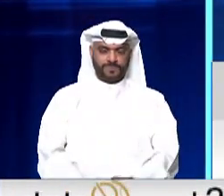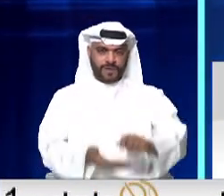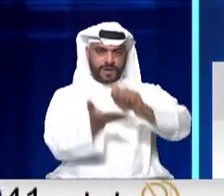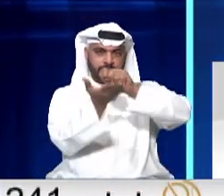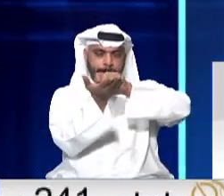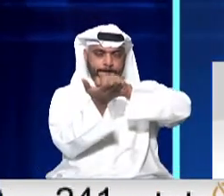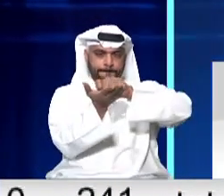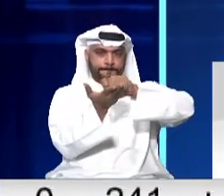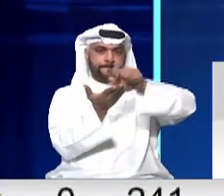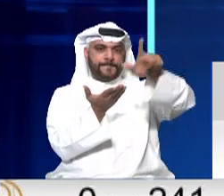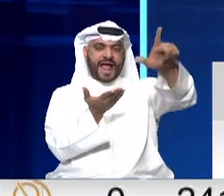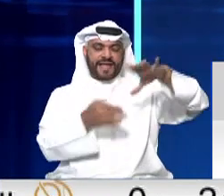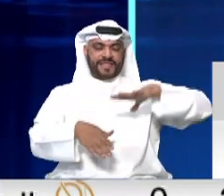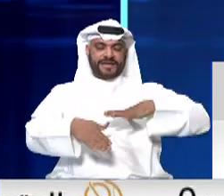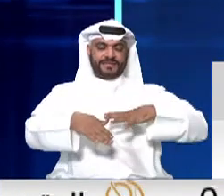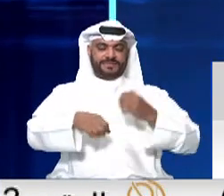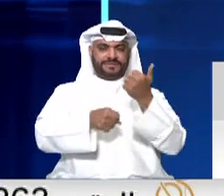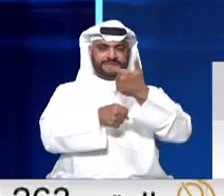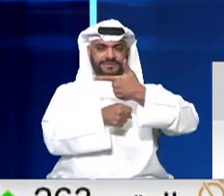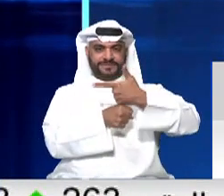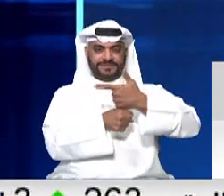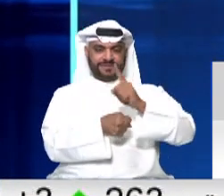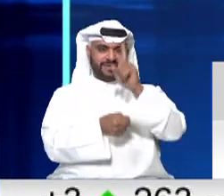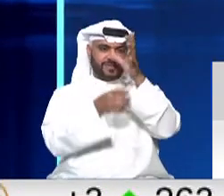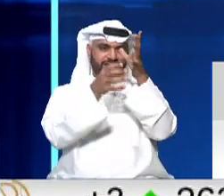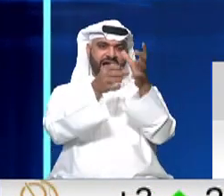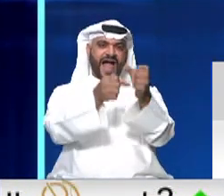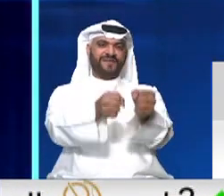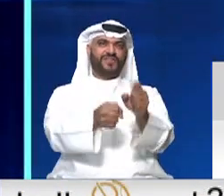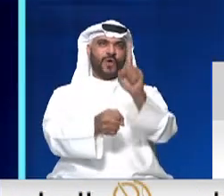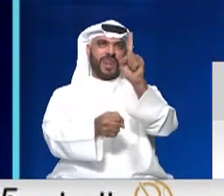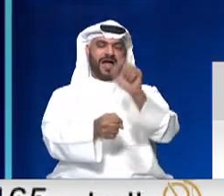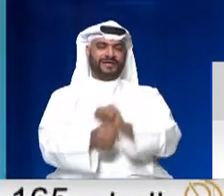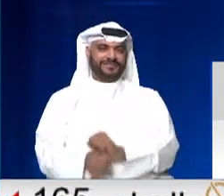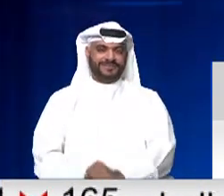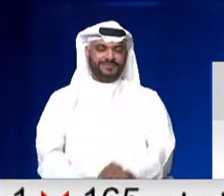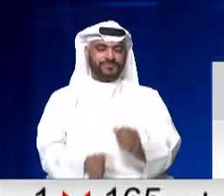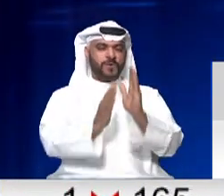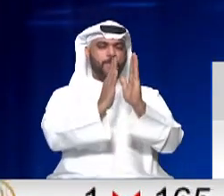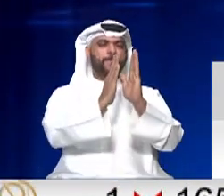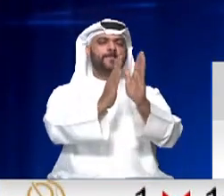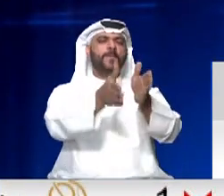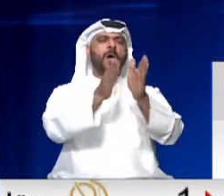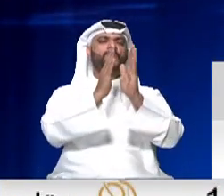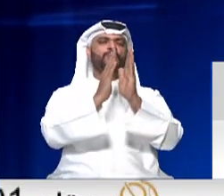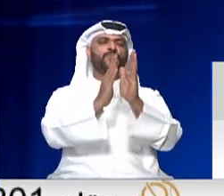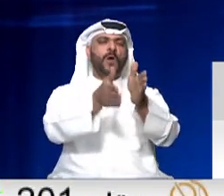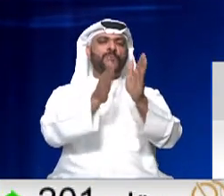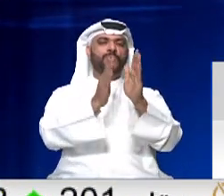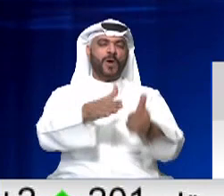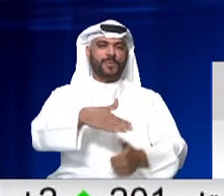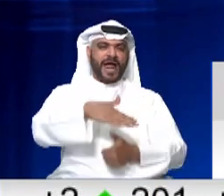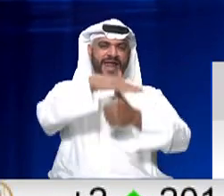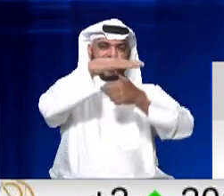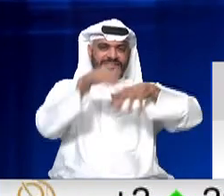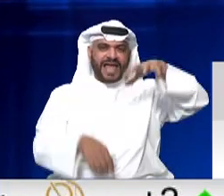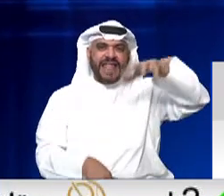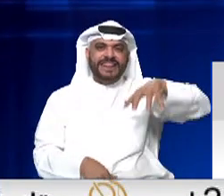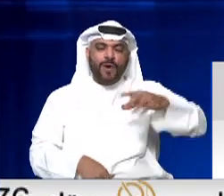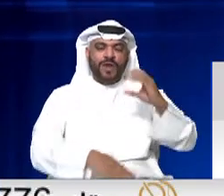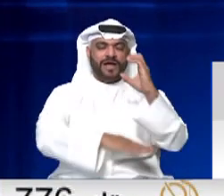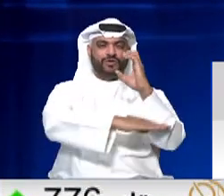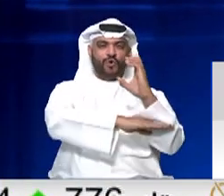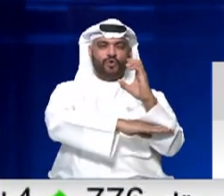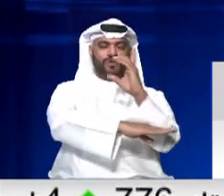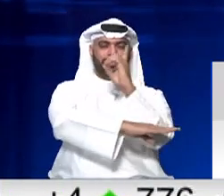وبعث سمو العهد الشيخ مشعل الاحمد الجابر صباح حفظه الله ببرقيه تهنئه الى فخامه الرئيس الحسن وتارا